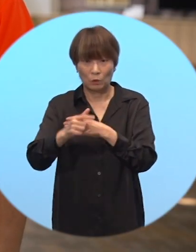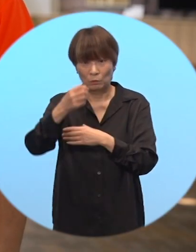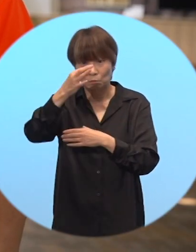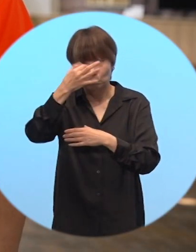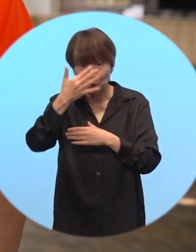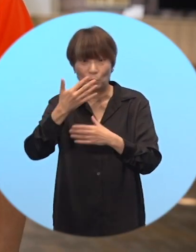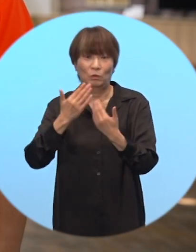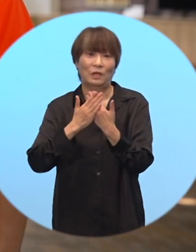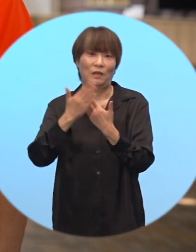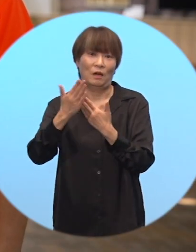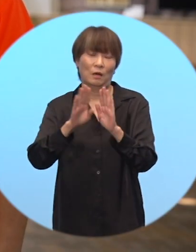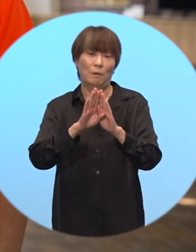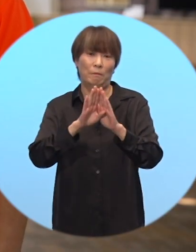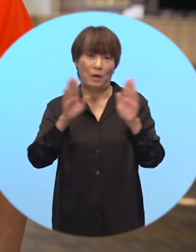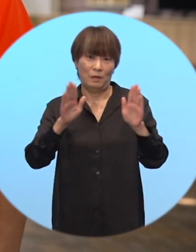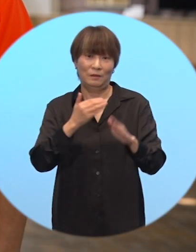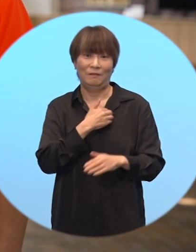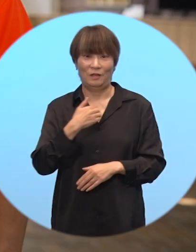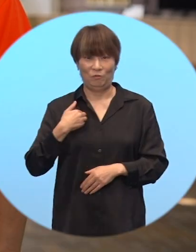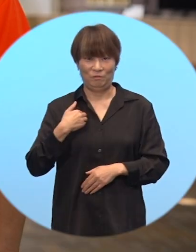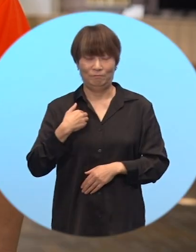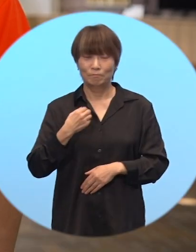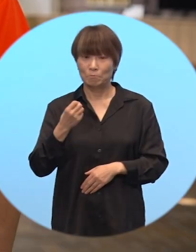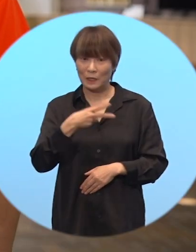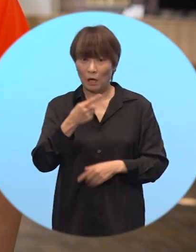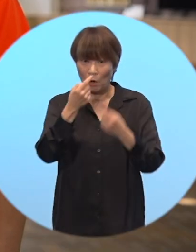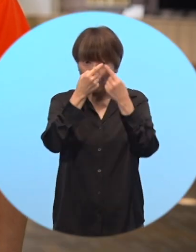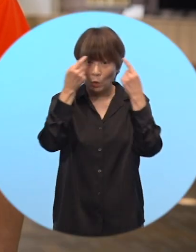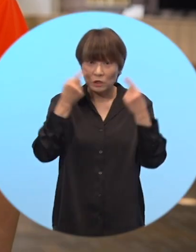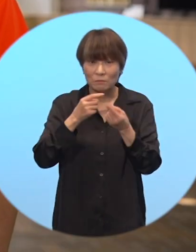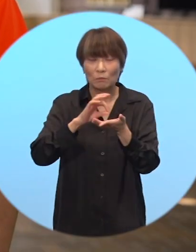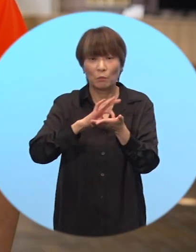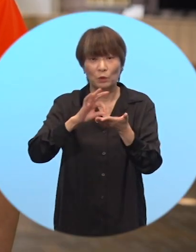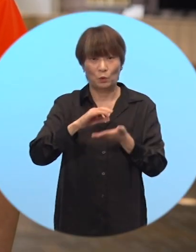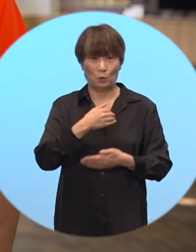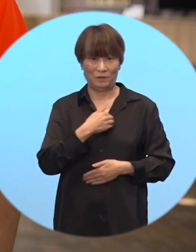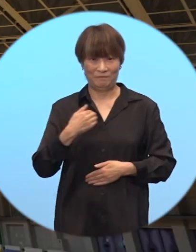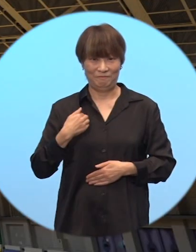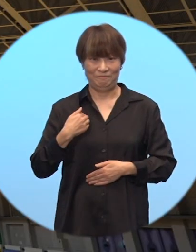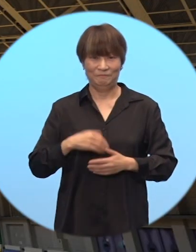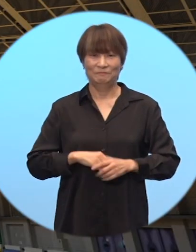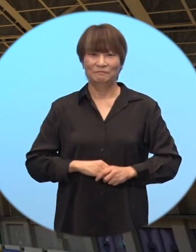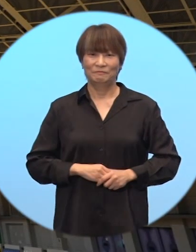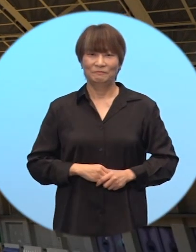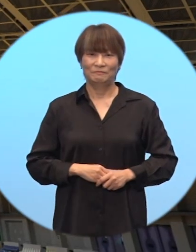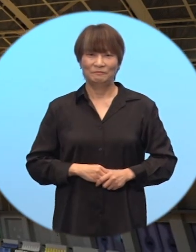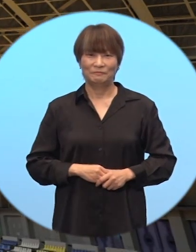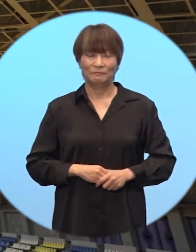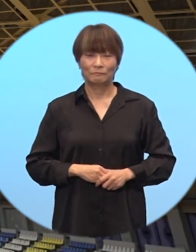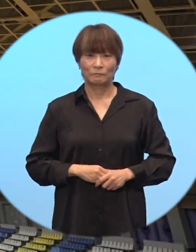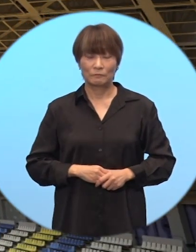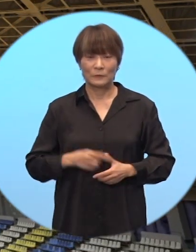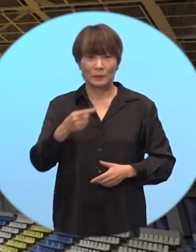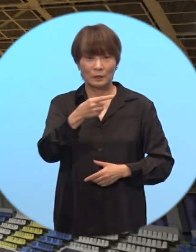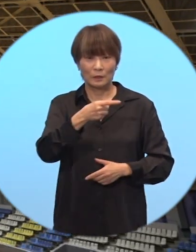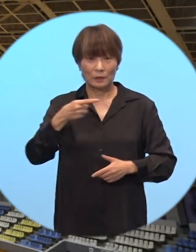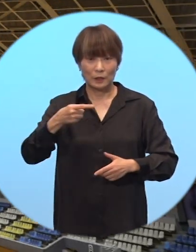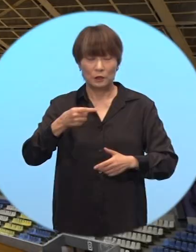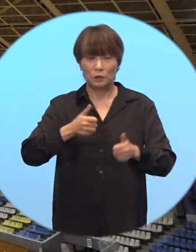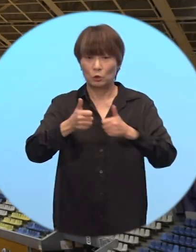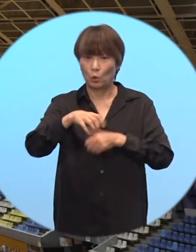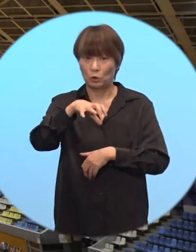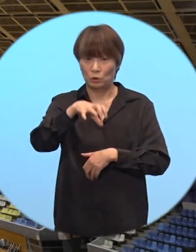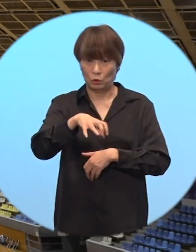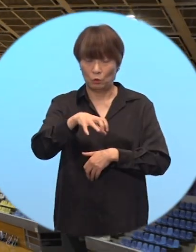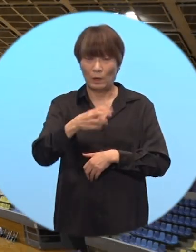る施設となっています。また個人としても利用することができます。第一競技場なんですが、